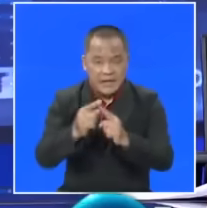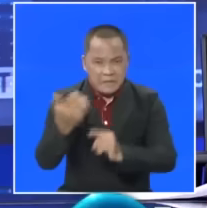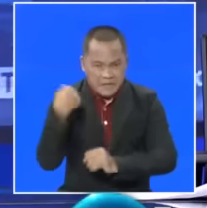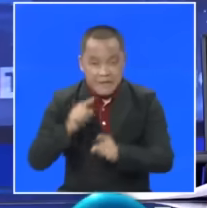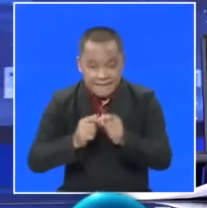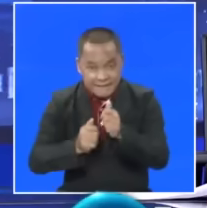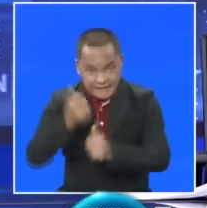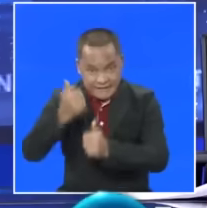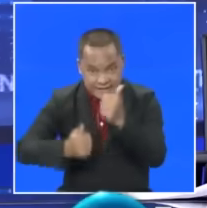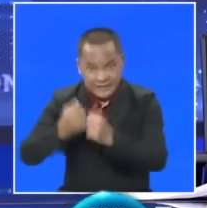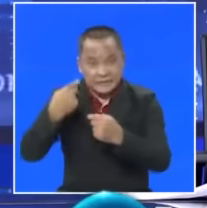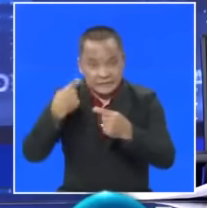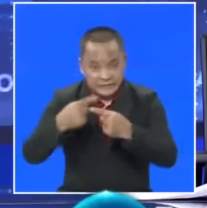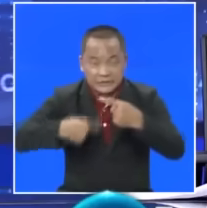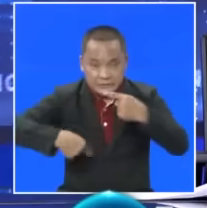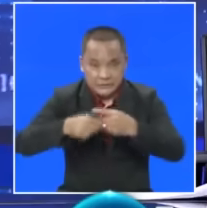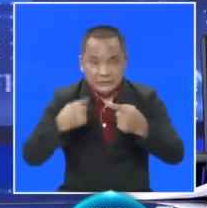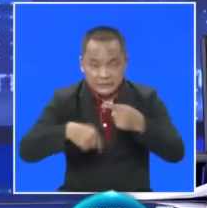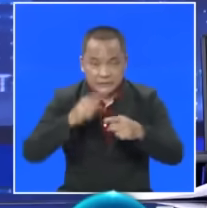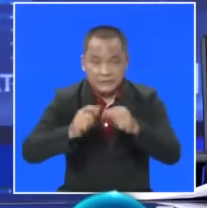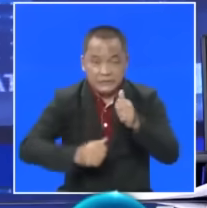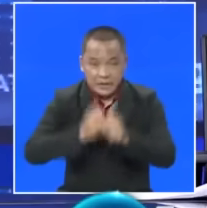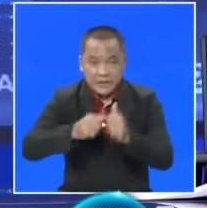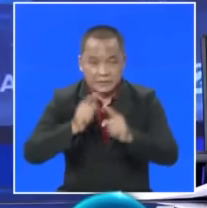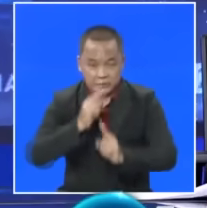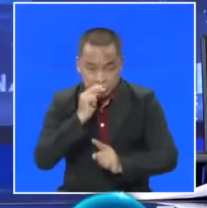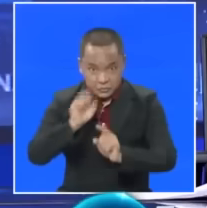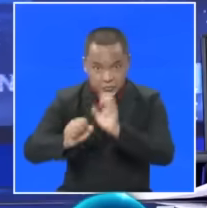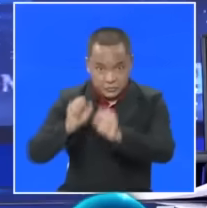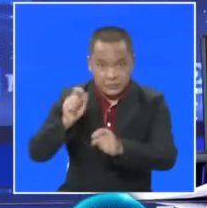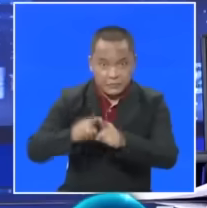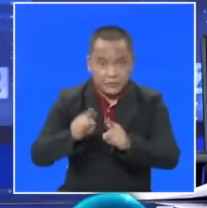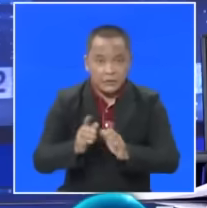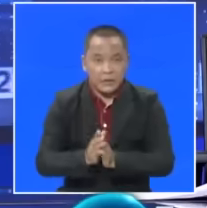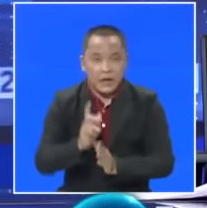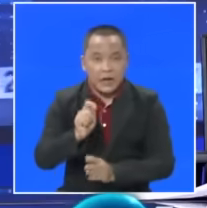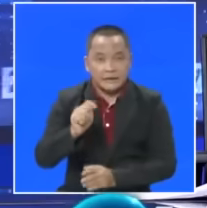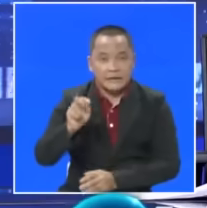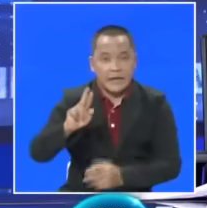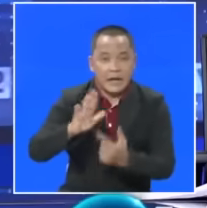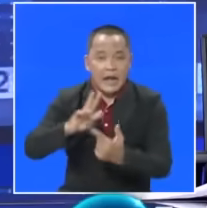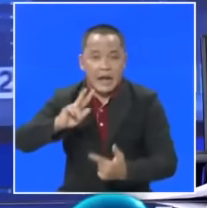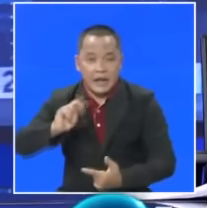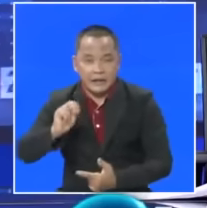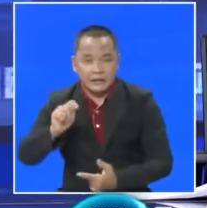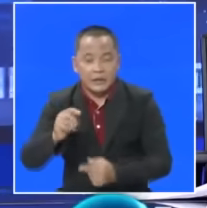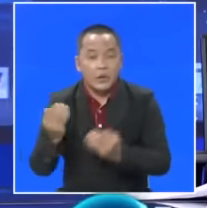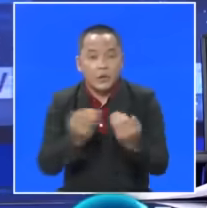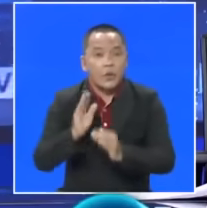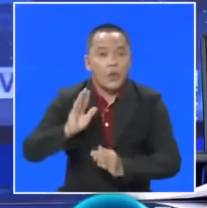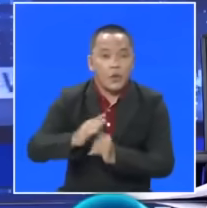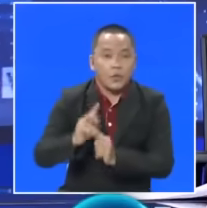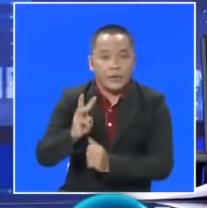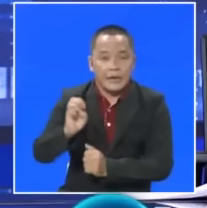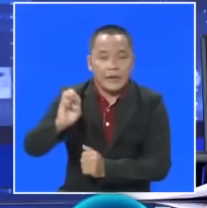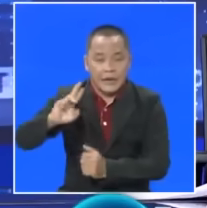จะมีคู่แข่งที่ปรากฏชื่อออกมาหนึ่งในนั้นเนี่ยเขาบอกว่าน่าจับตามองอย่างยิ่งก็คือคุณอธิรัตน์รัตนเศษนะคะลูกชายของคุณ